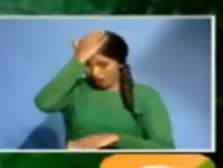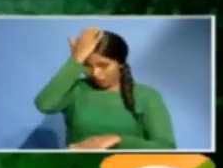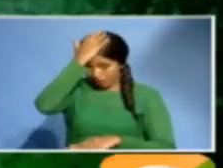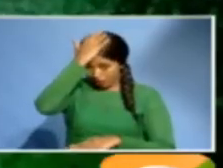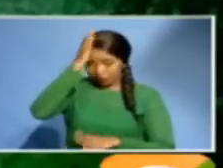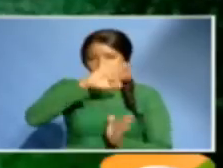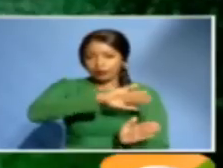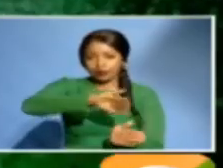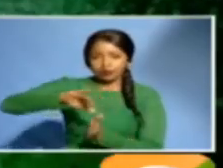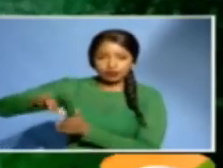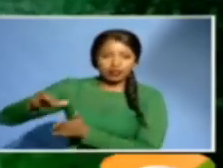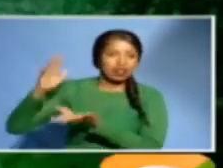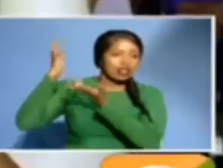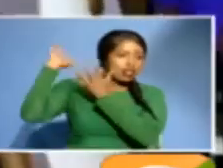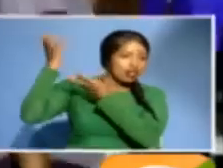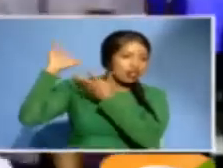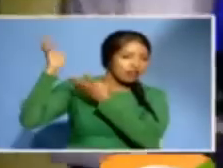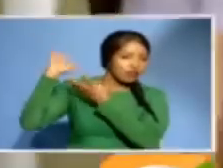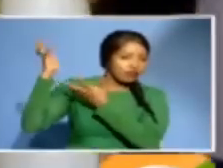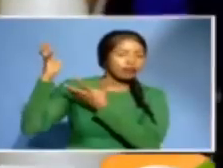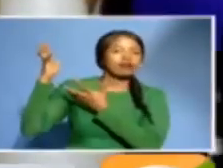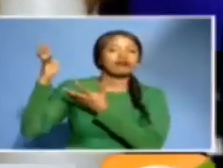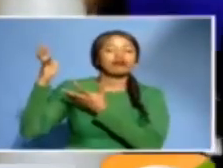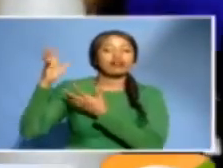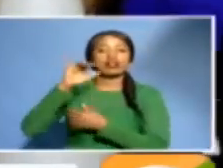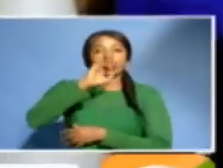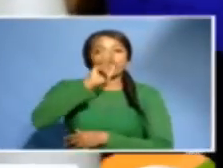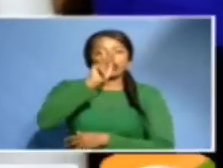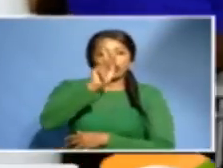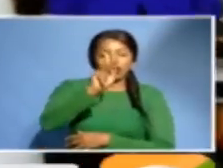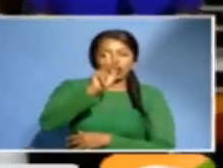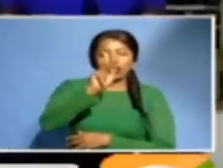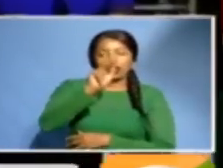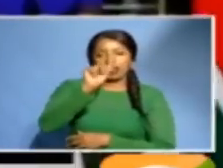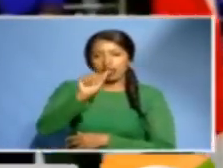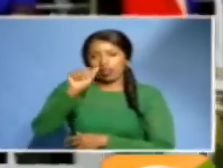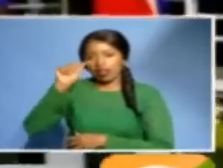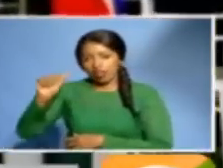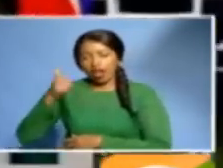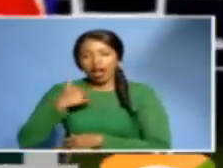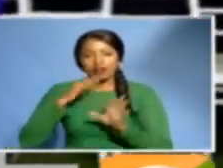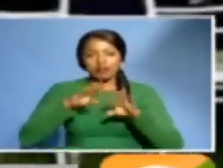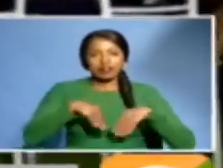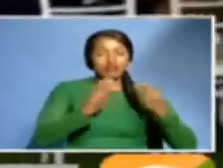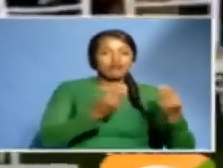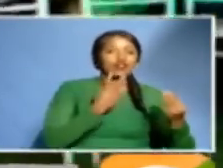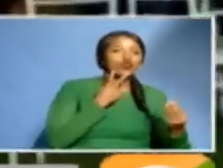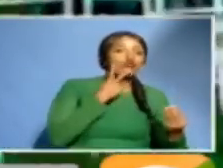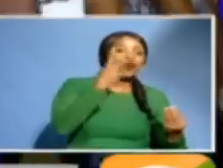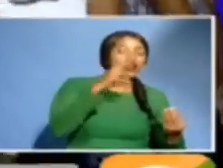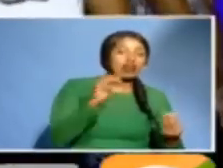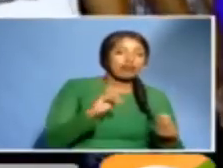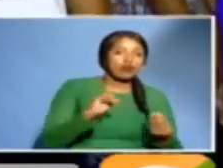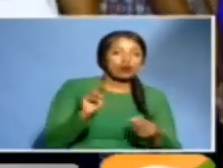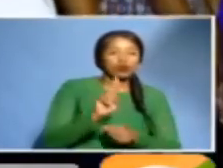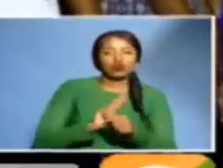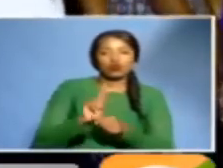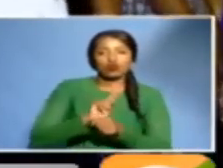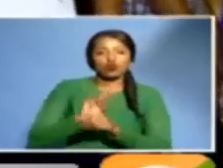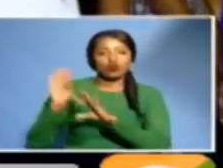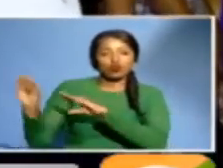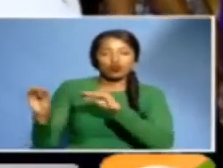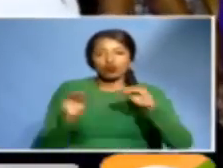Kilifi, mamlaka ya viwanja vya ndege ya Kenya KAA imetoa takriban shilingi milioni 200 zitakazotumika